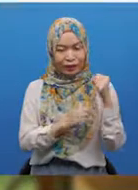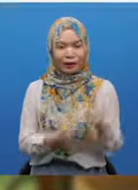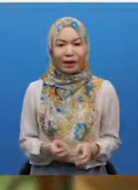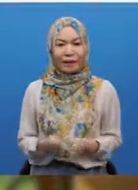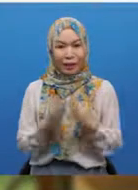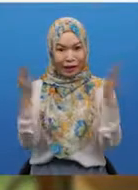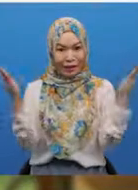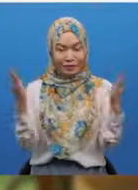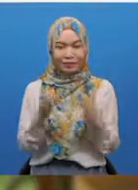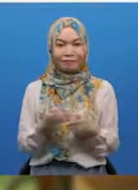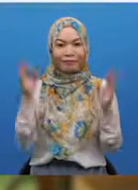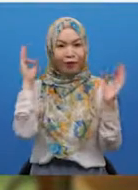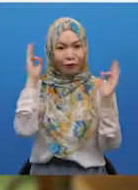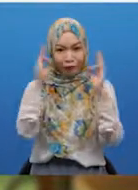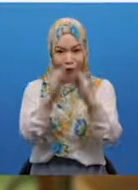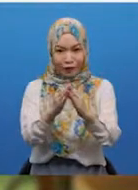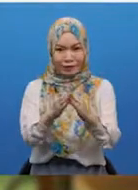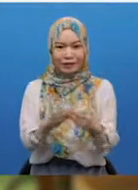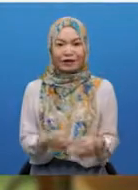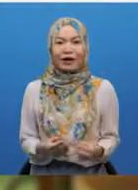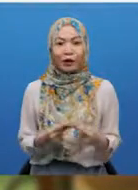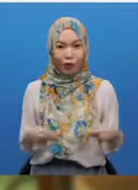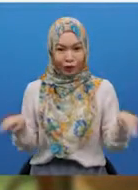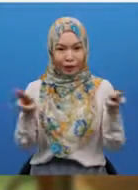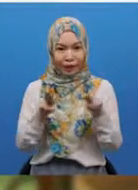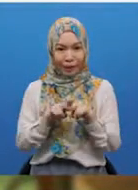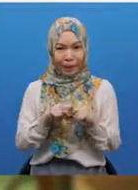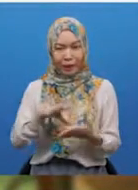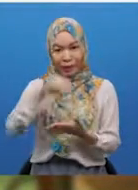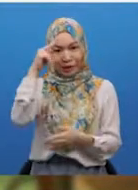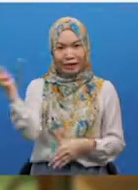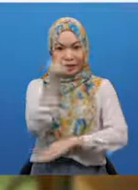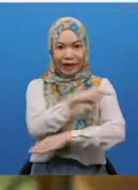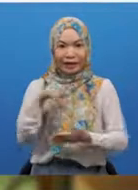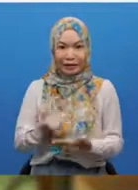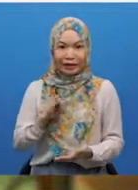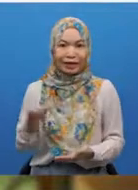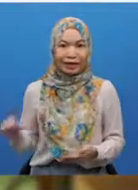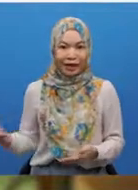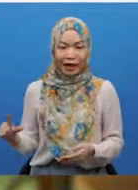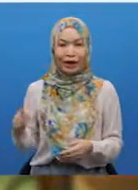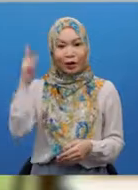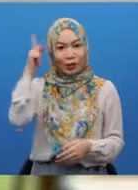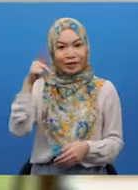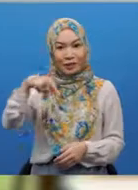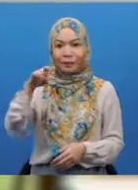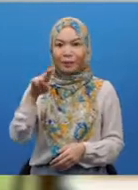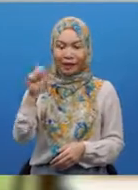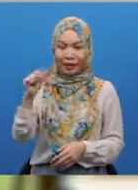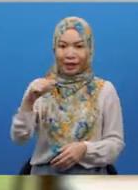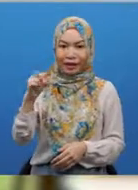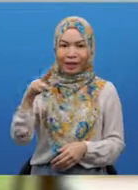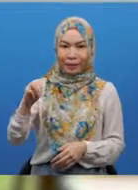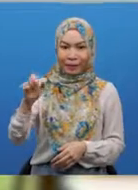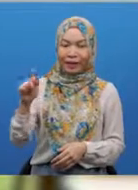Fokus utama pembelajaran cikgu pada hari ini ialah konsep pragmatik dan isi kandungannya.